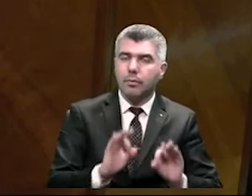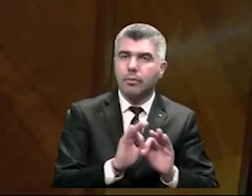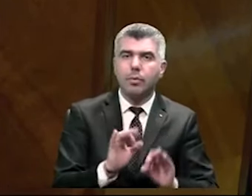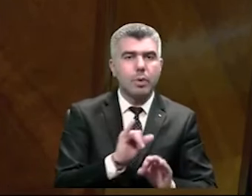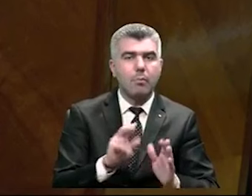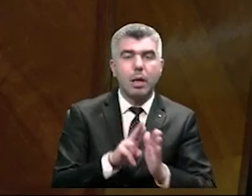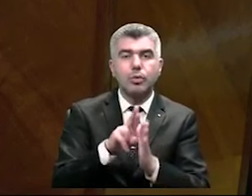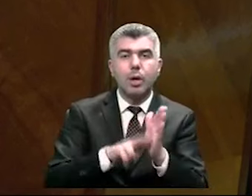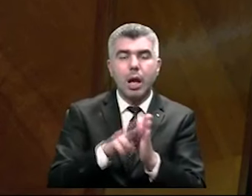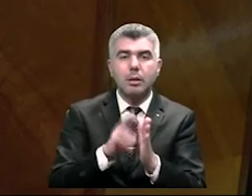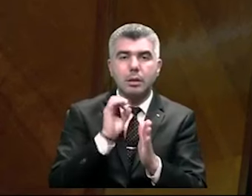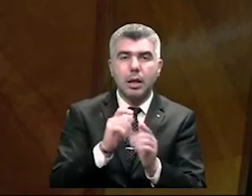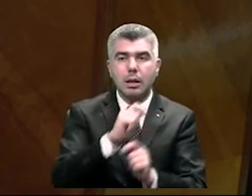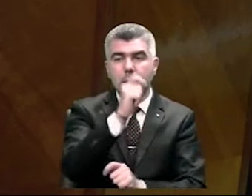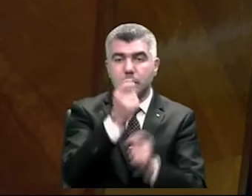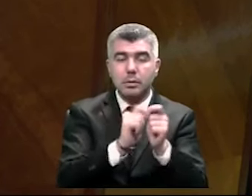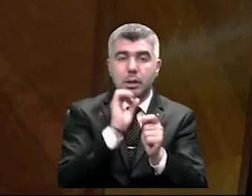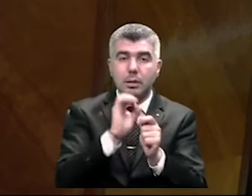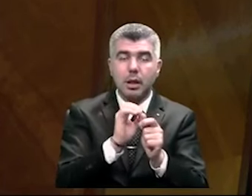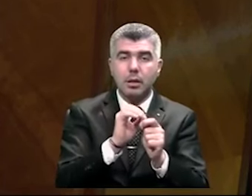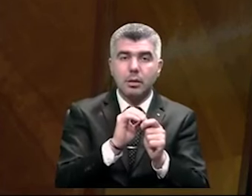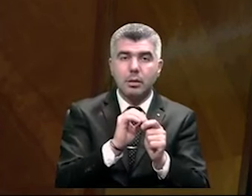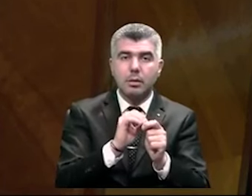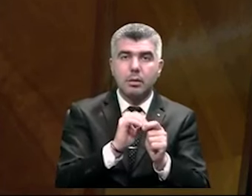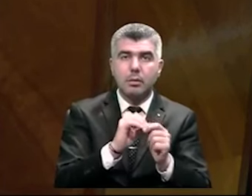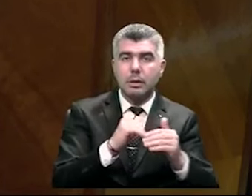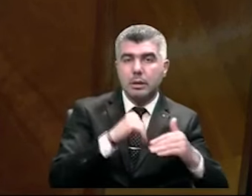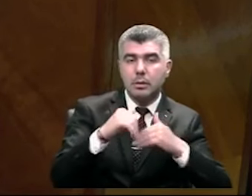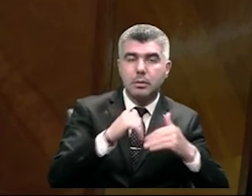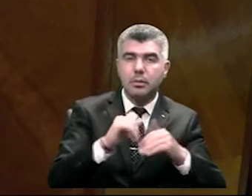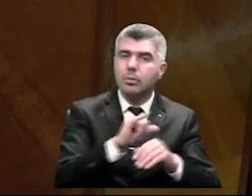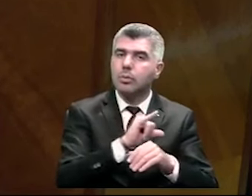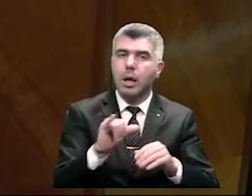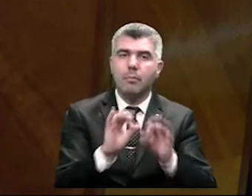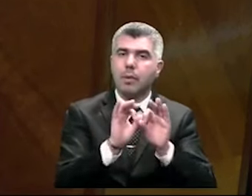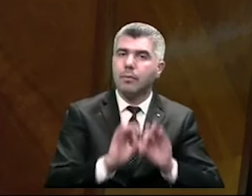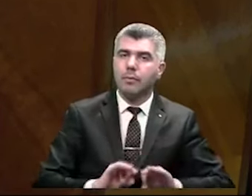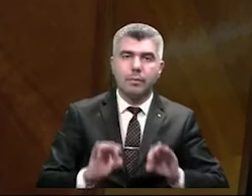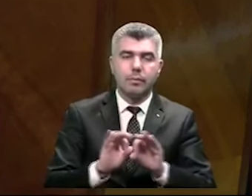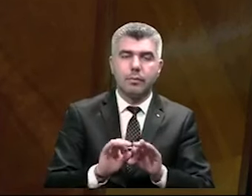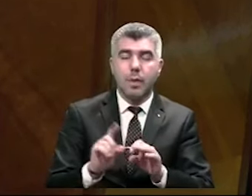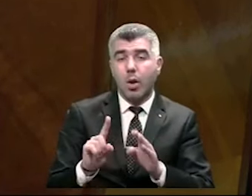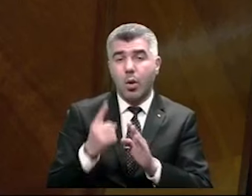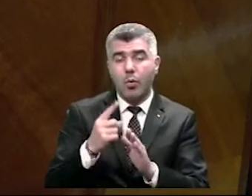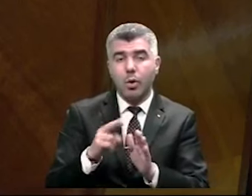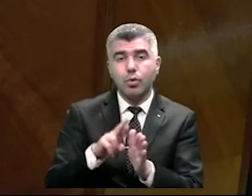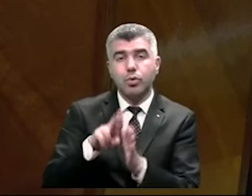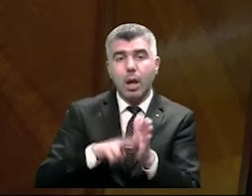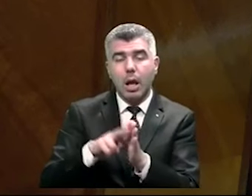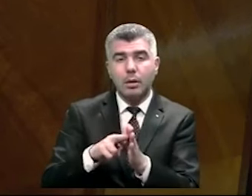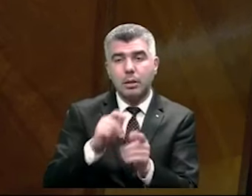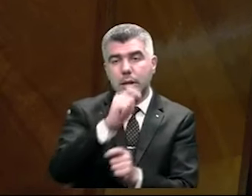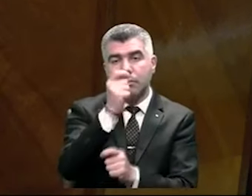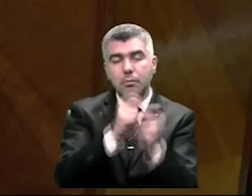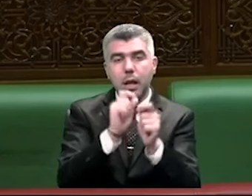الجهه ما عملتش التصميم الجهوي ديال النقل ديالها ما يمكنش نتخ عليه اذا اول حاجه خصها تكون هي التصاميم